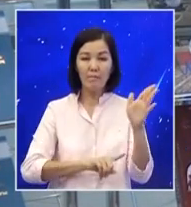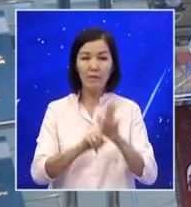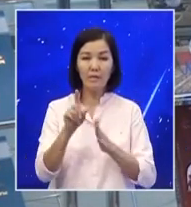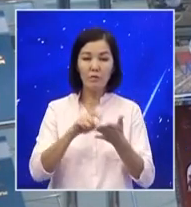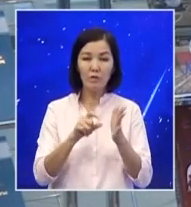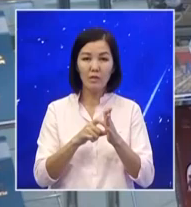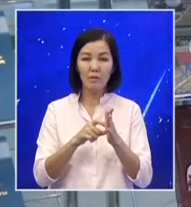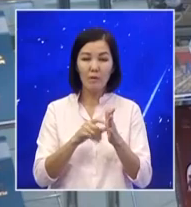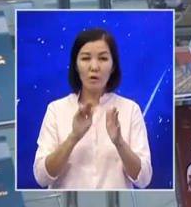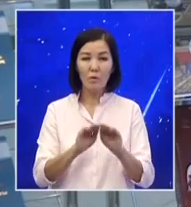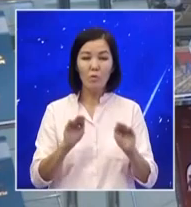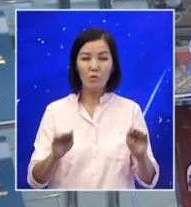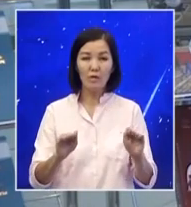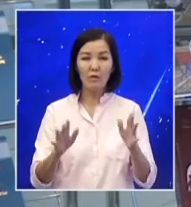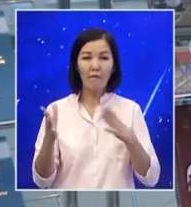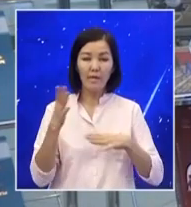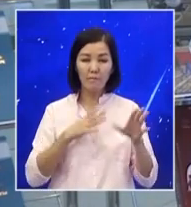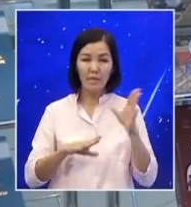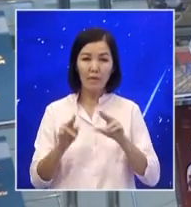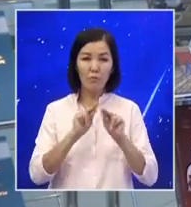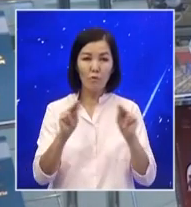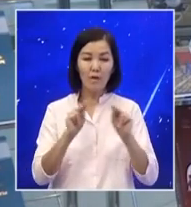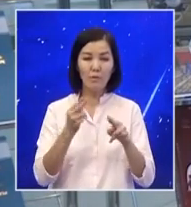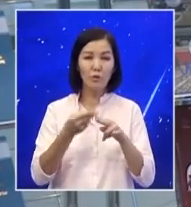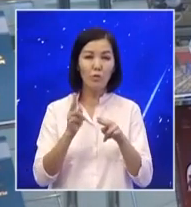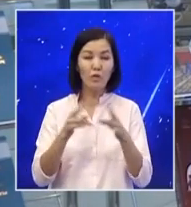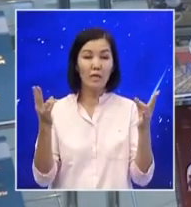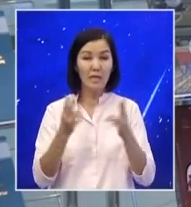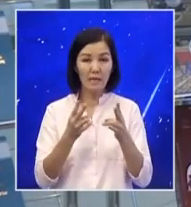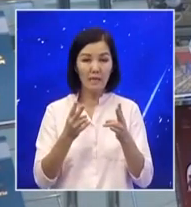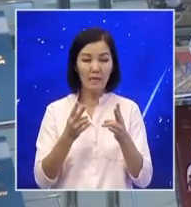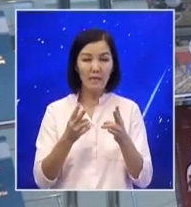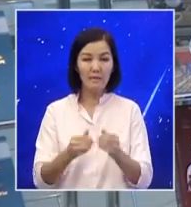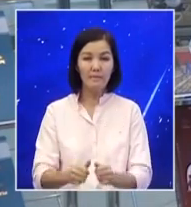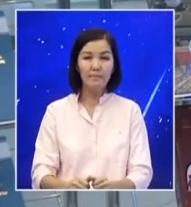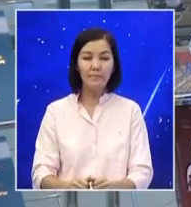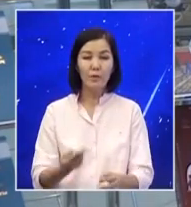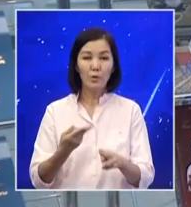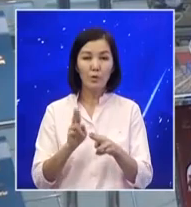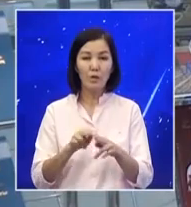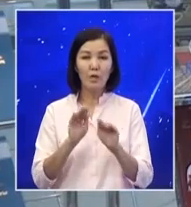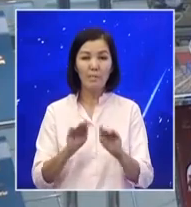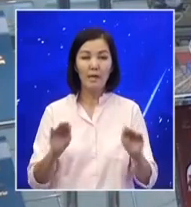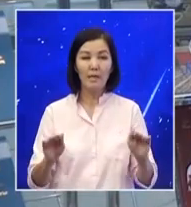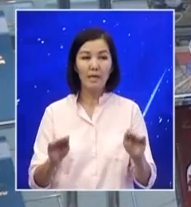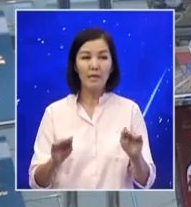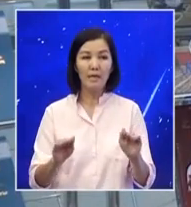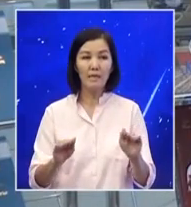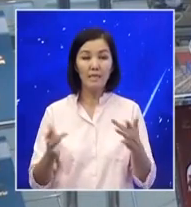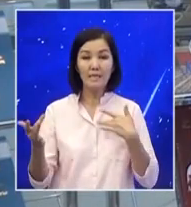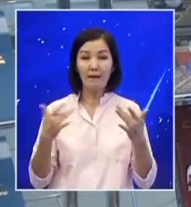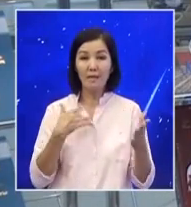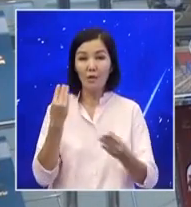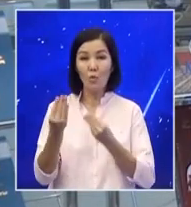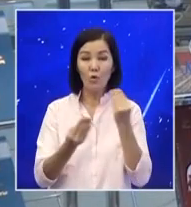оқушыларына, солардың тәрбиешілері мен мұғалімдеріне өте пайдалы еңбек деп есептеймін. Өйткені балалар сахнада ойнай